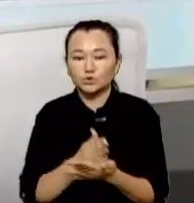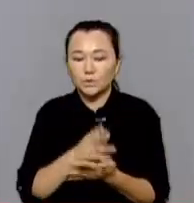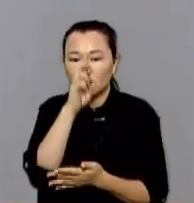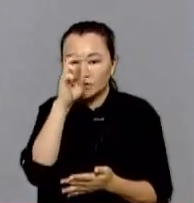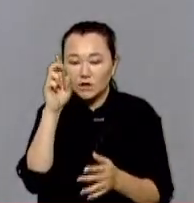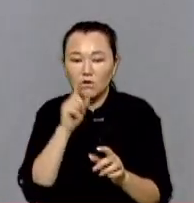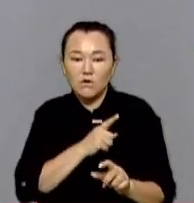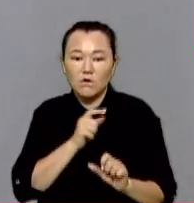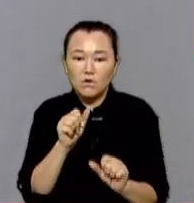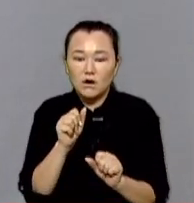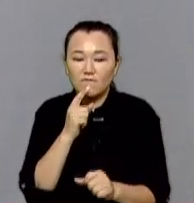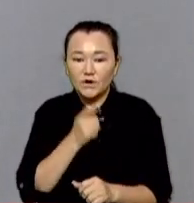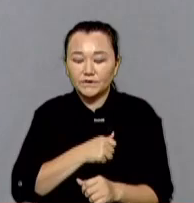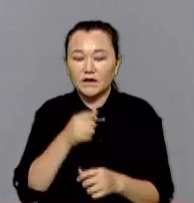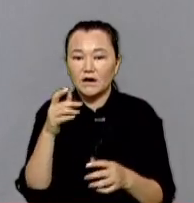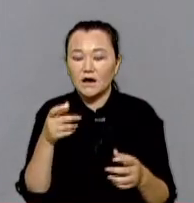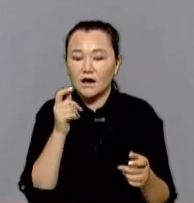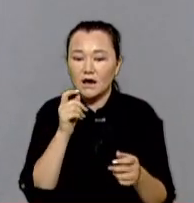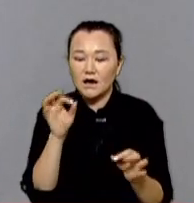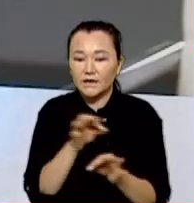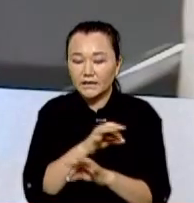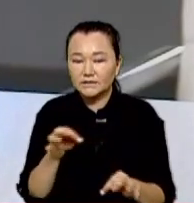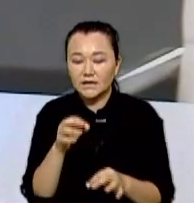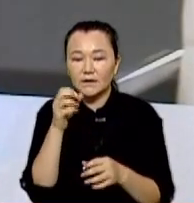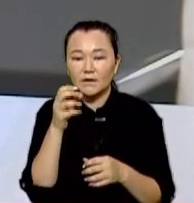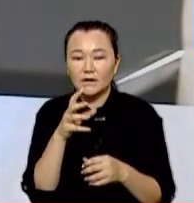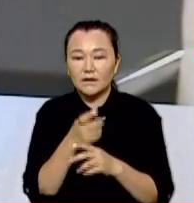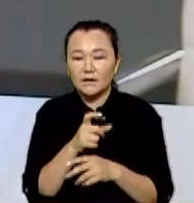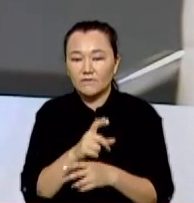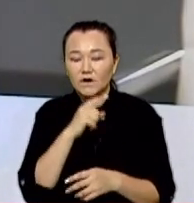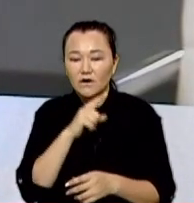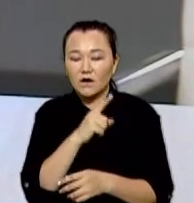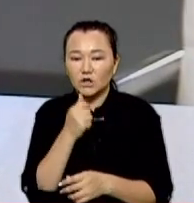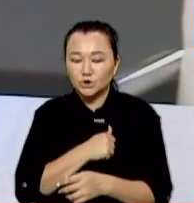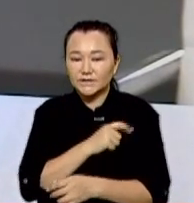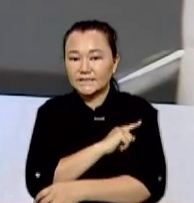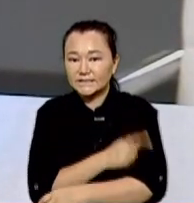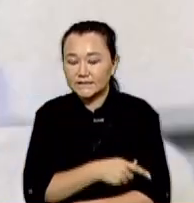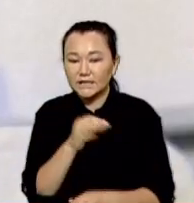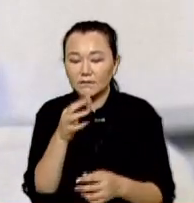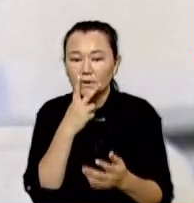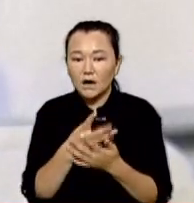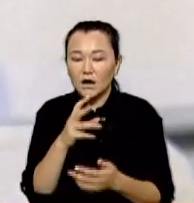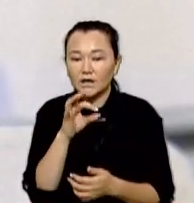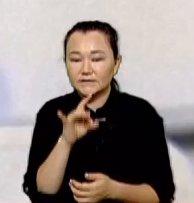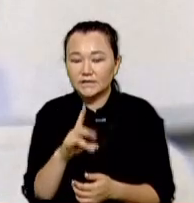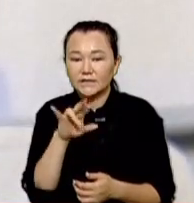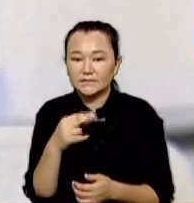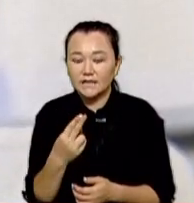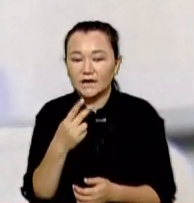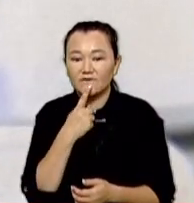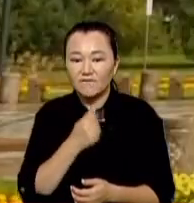охраны, Центральный военный оркестр Национального военно-патриотического центра вооруженных сил и образцово-показательный оркестр Национальной